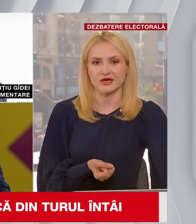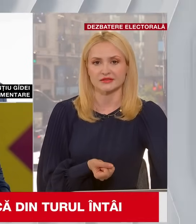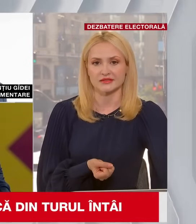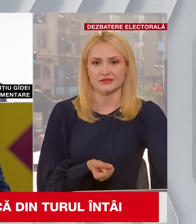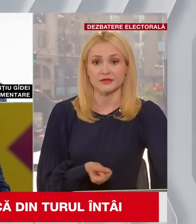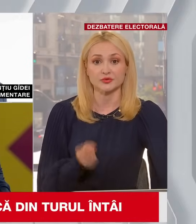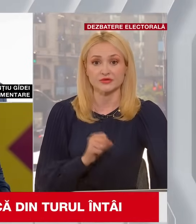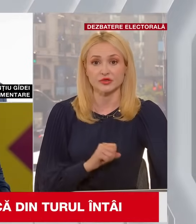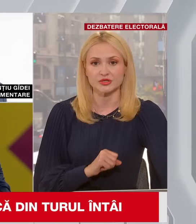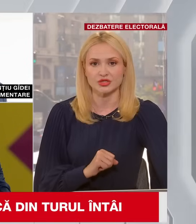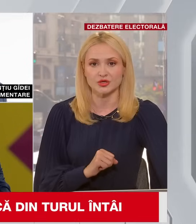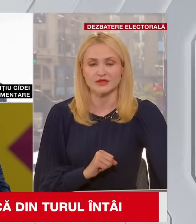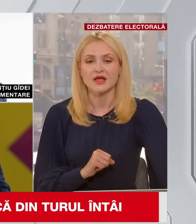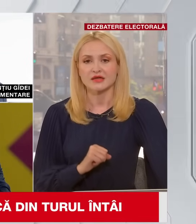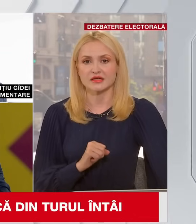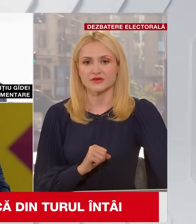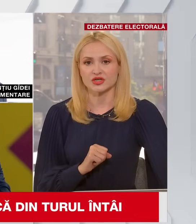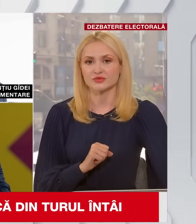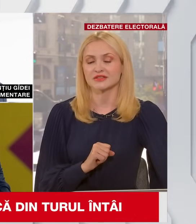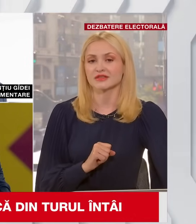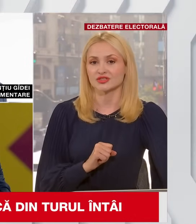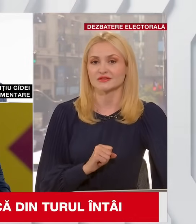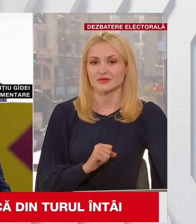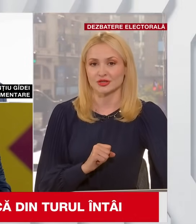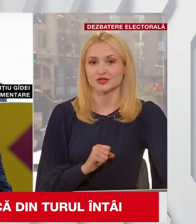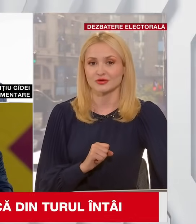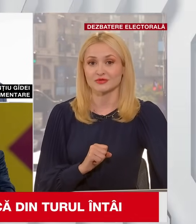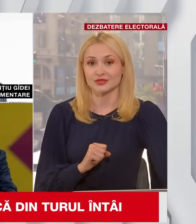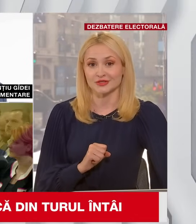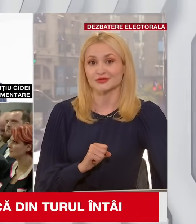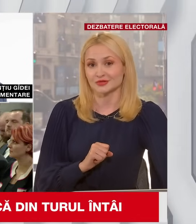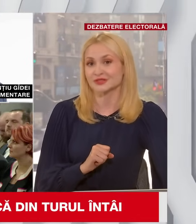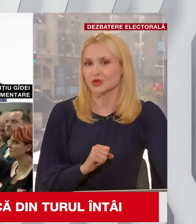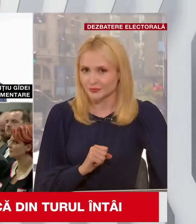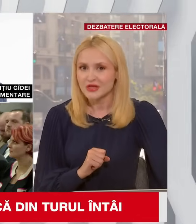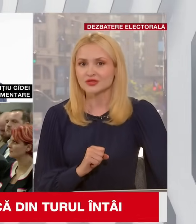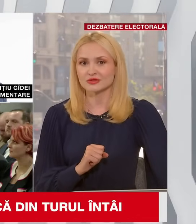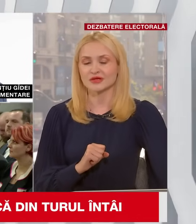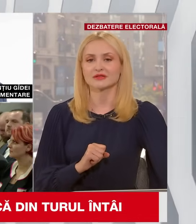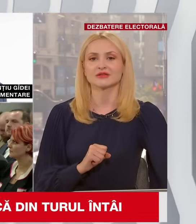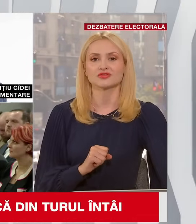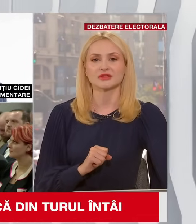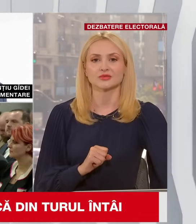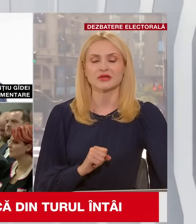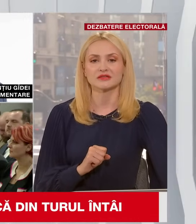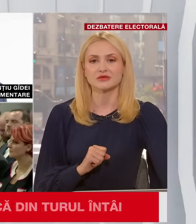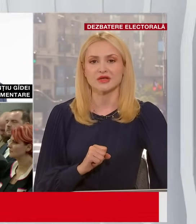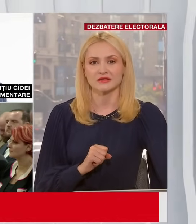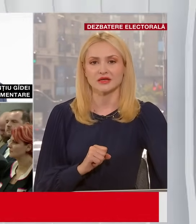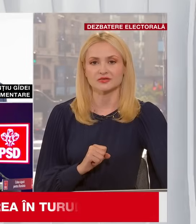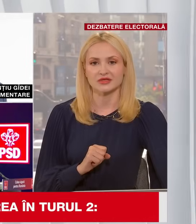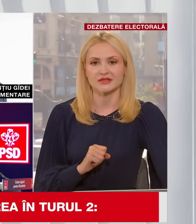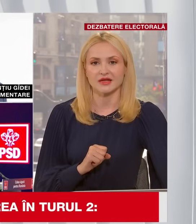de contracandidații săi. Potrivit lui Mircea Joană, s-ar face anumite înțelegeri între Marcel Ciolacu și George Simion. Totodată, Joană spune că